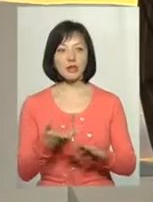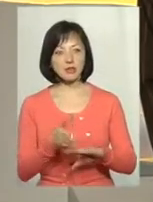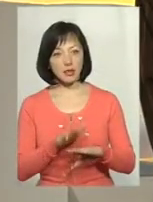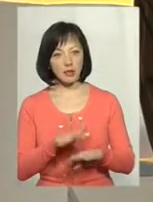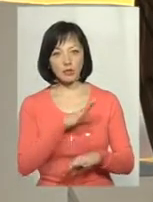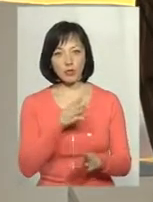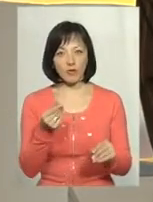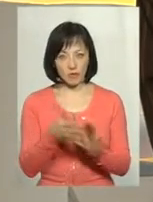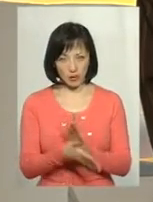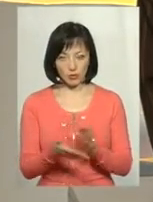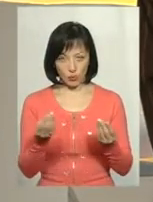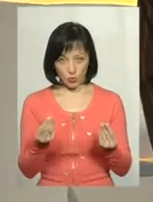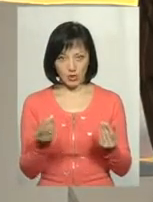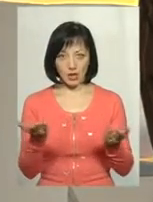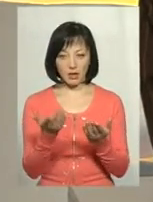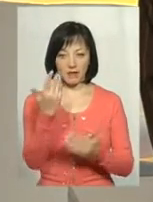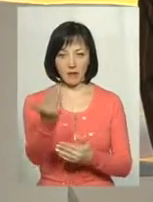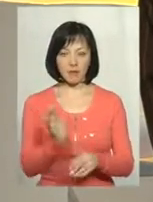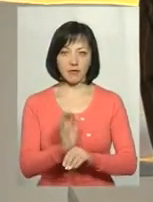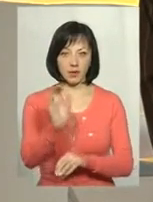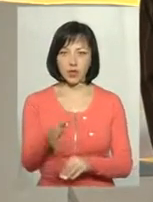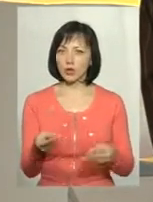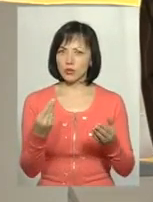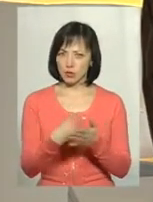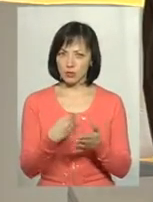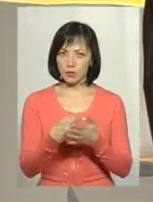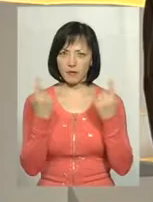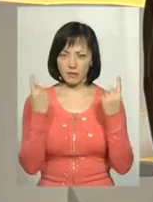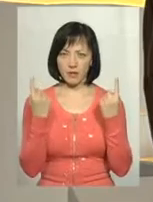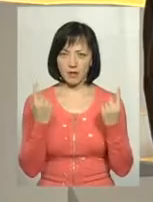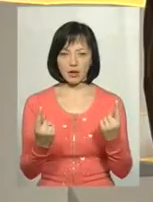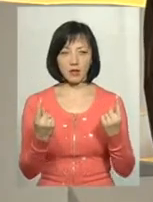було освоїти ті кошти, які прийшли? Адже суми чималі,